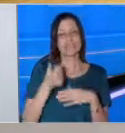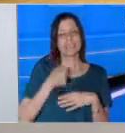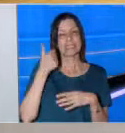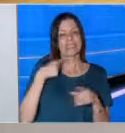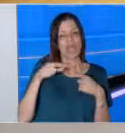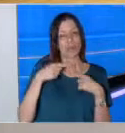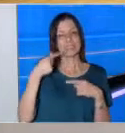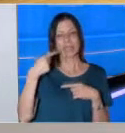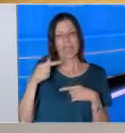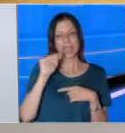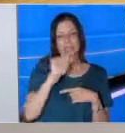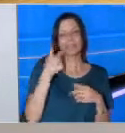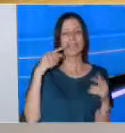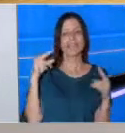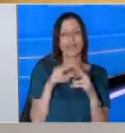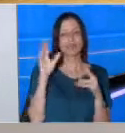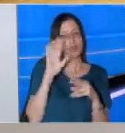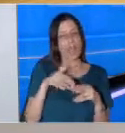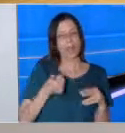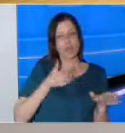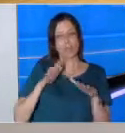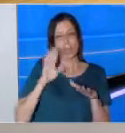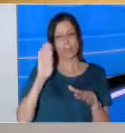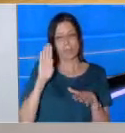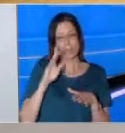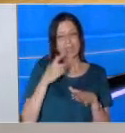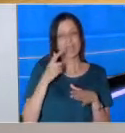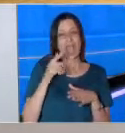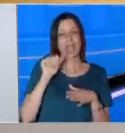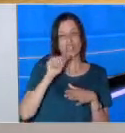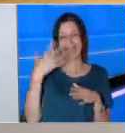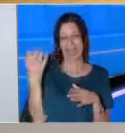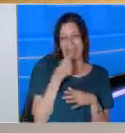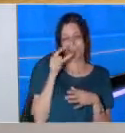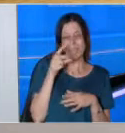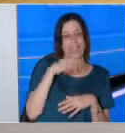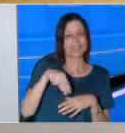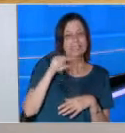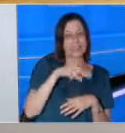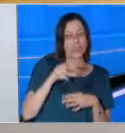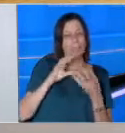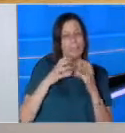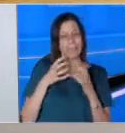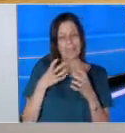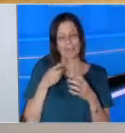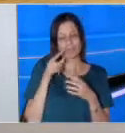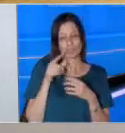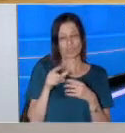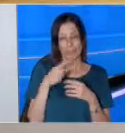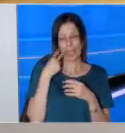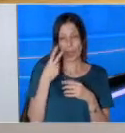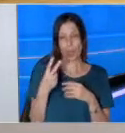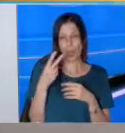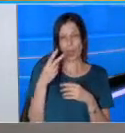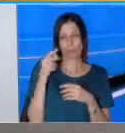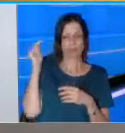גבי אשכנזי. הם נפגשו גם עם ראש הממשלה נתניהו, אשכנזי לקח אותם כאן לסיור בפתח תקווה, שם ראו את